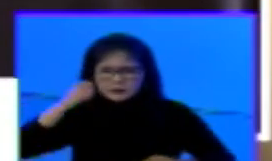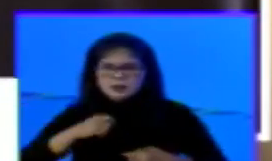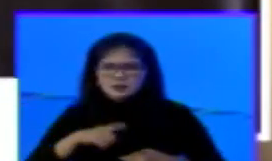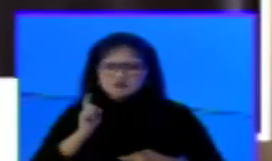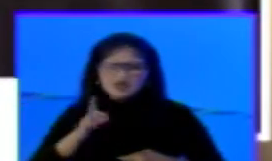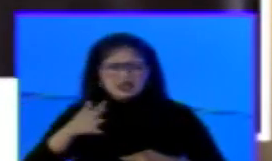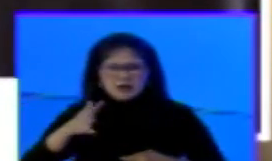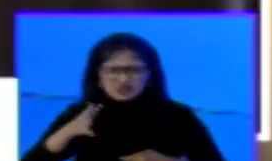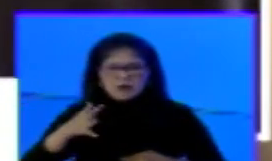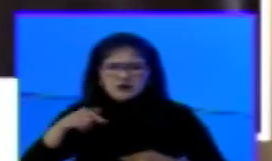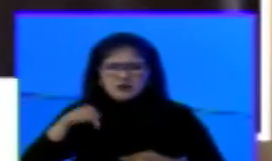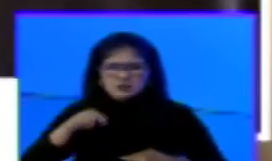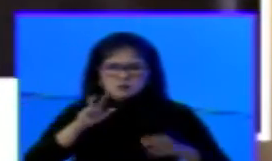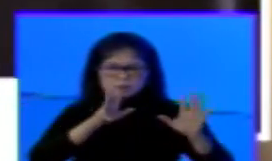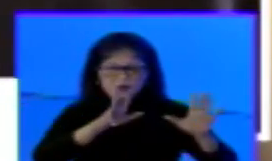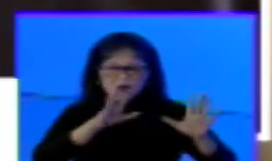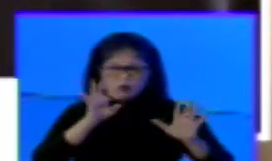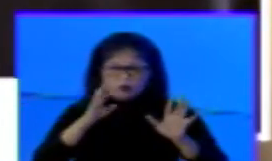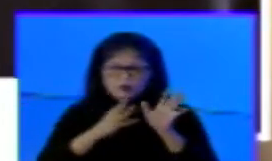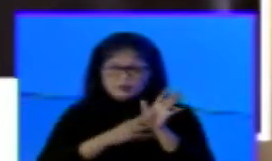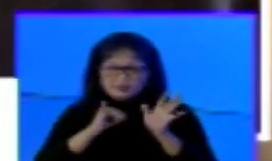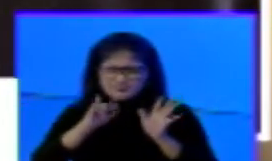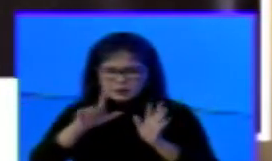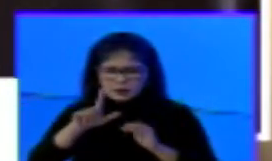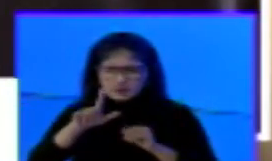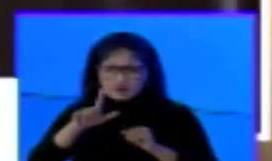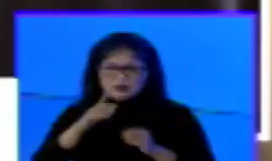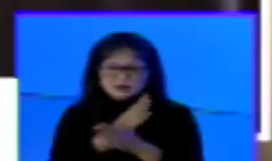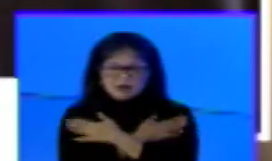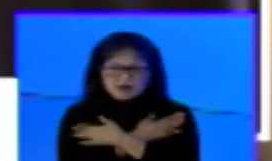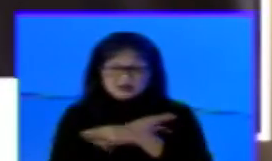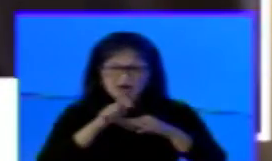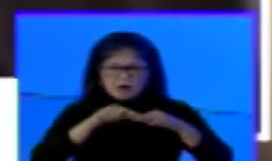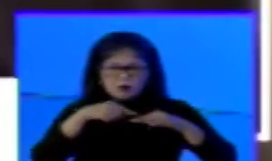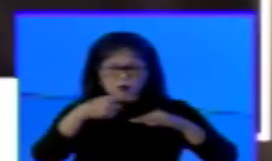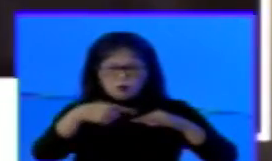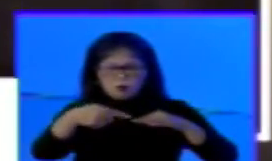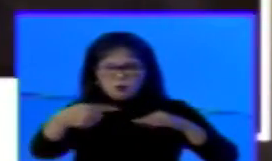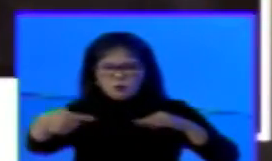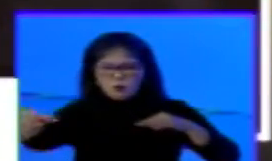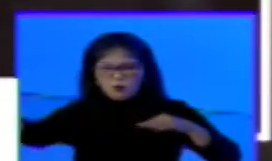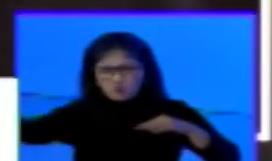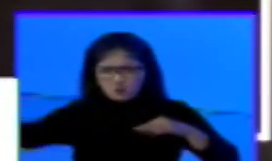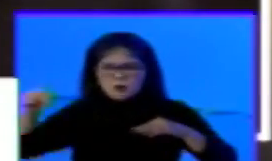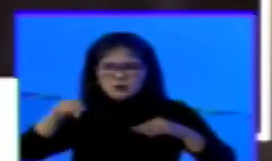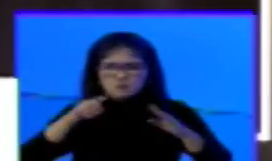90 mil laut, mungkin lebih. Ya. Nah, ini